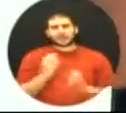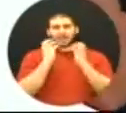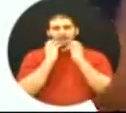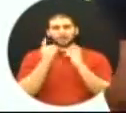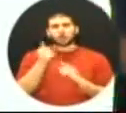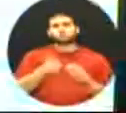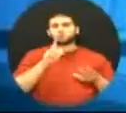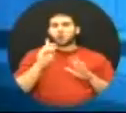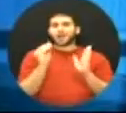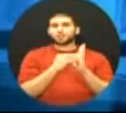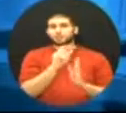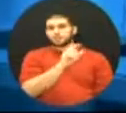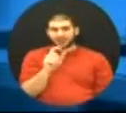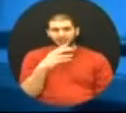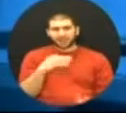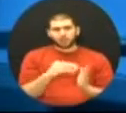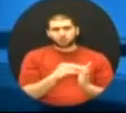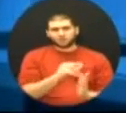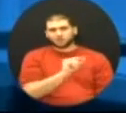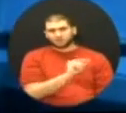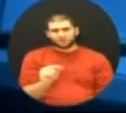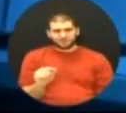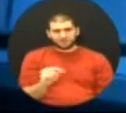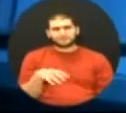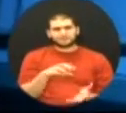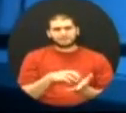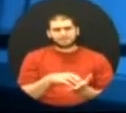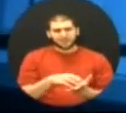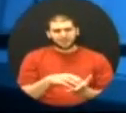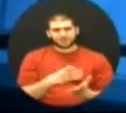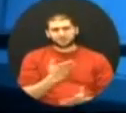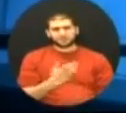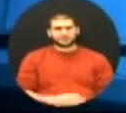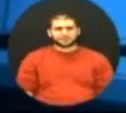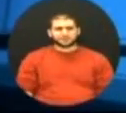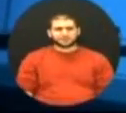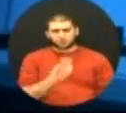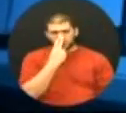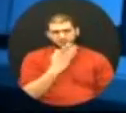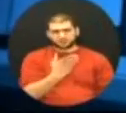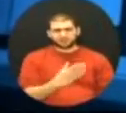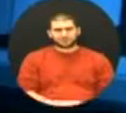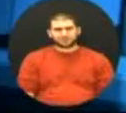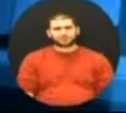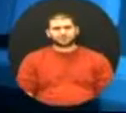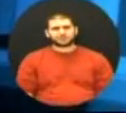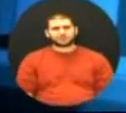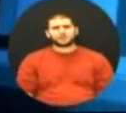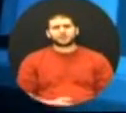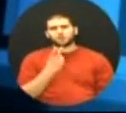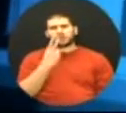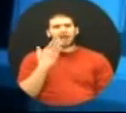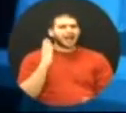הופיע בסלוגן, זה הופיע בטקסטים, הופיע באתר, הופיע בעמוד האיבנט. כן, זאת אומרת שאנחנו... אנחנו רואים עכשיו גם את המודעה המתוקנת. חד